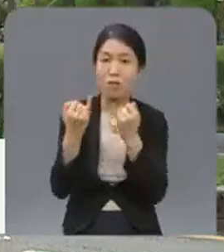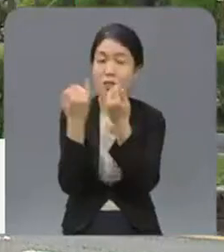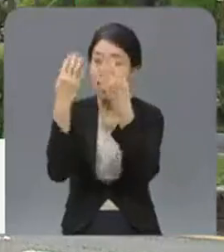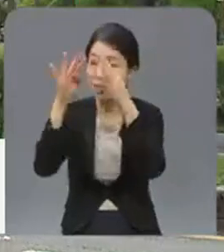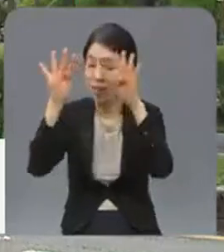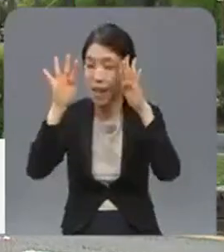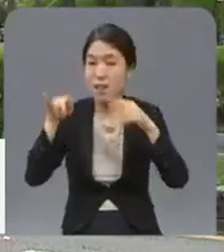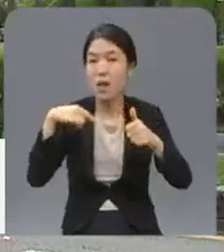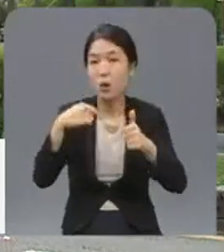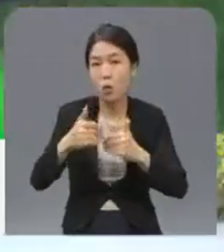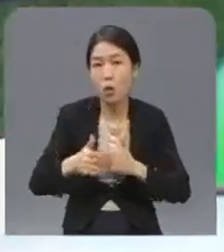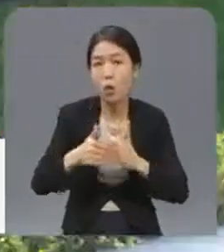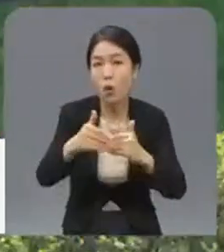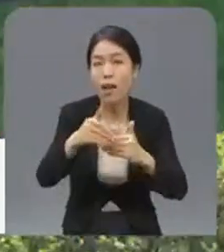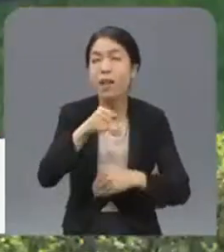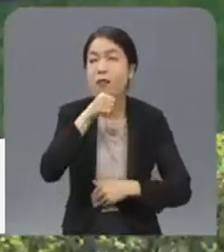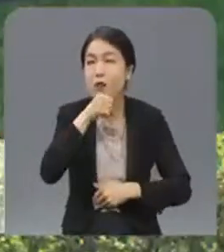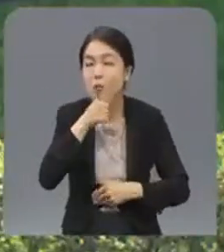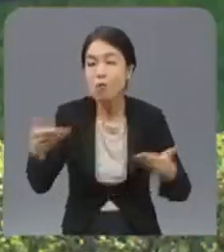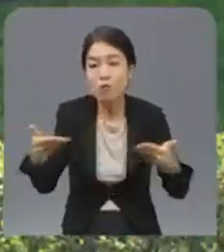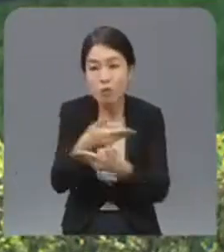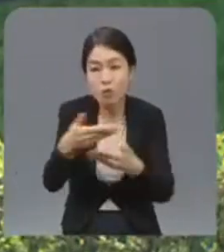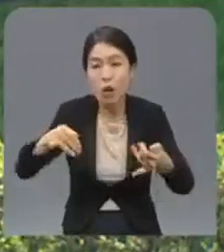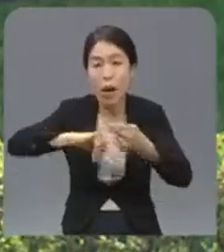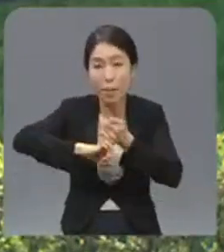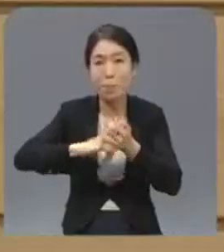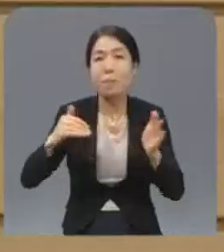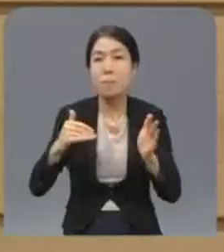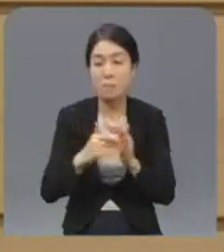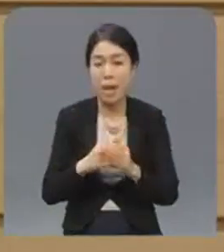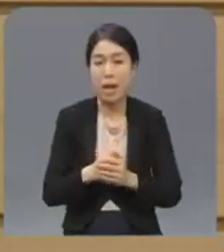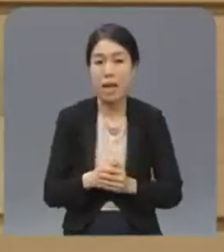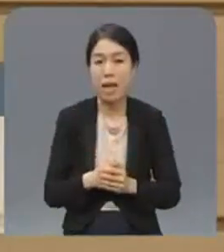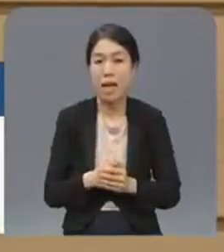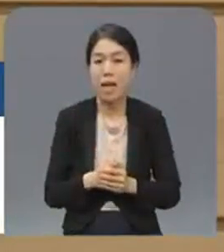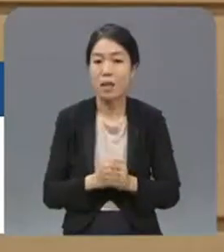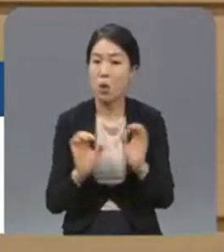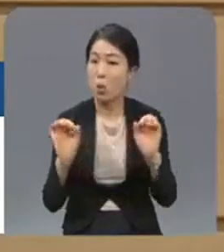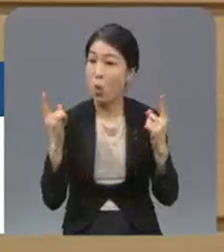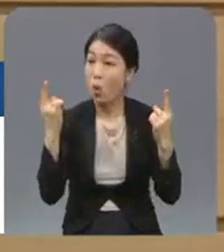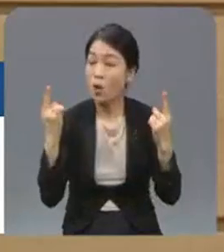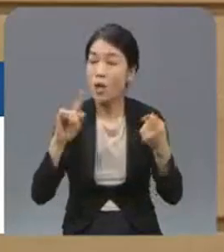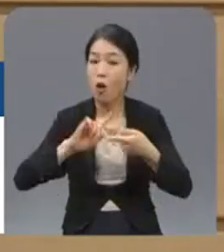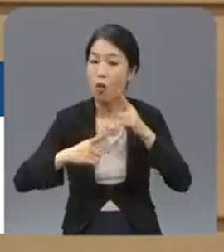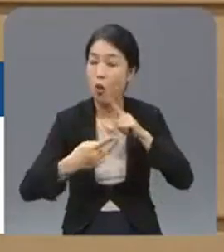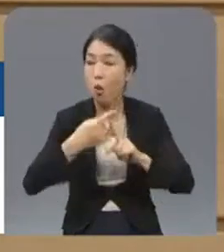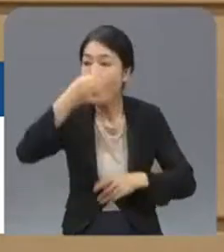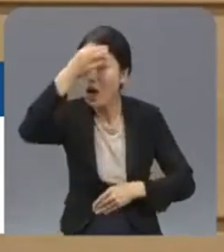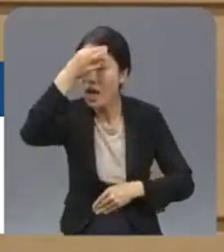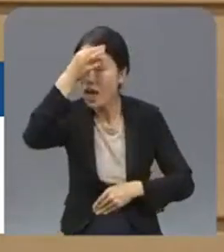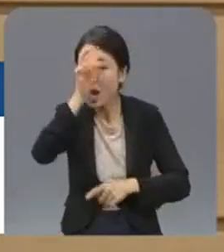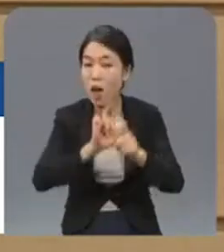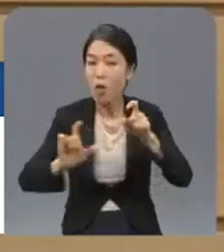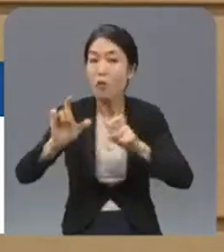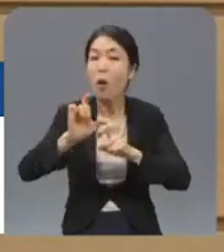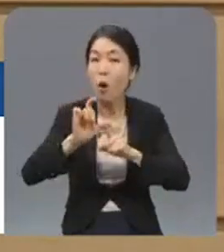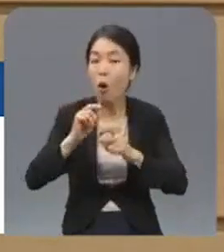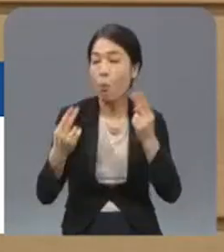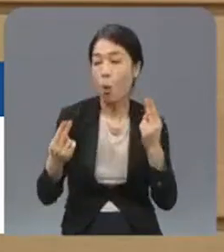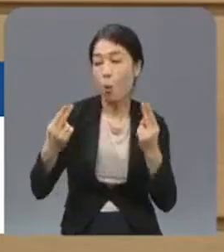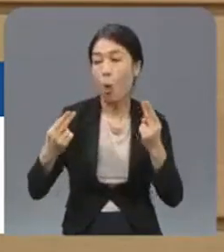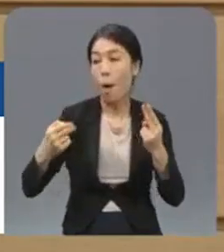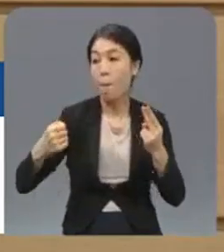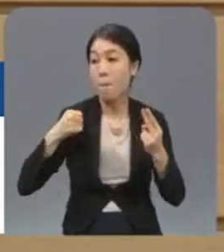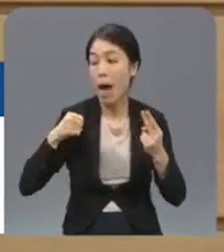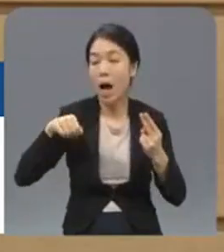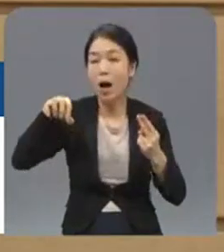광주여대와는 교육과정과 학점을 교류하기로 했습니다. 겹치는 부분들은 서로 기능적으로 좀 더 이제 비교